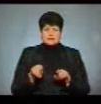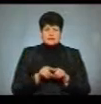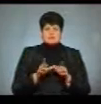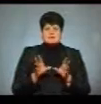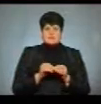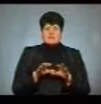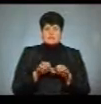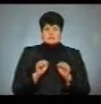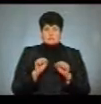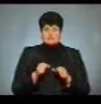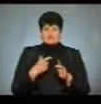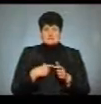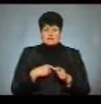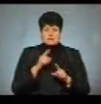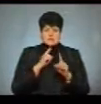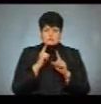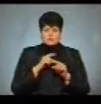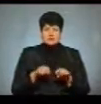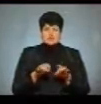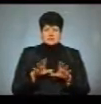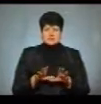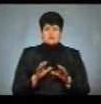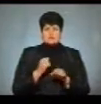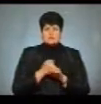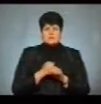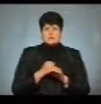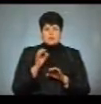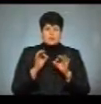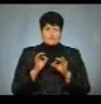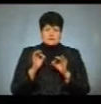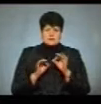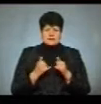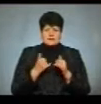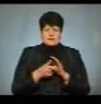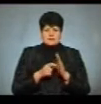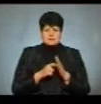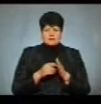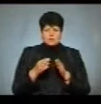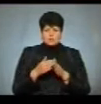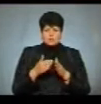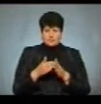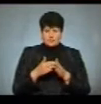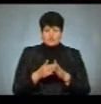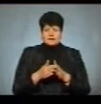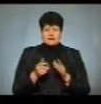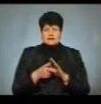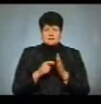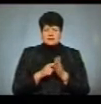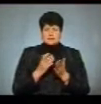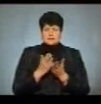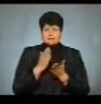співвласники можуть в себе на зборах рішити встановити коефіцієнти понижувані для кімнат котових, для кімнат, які розташовані